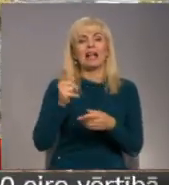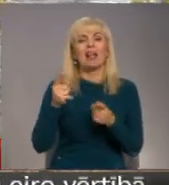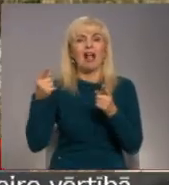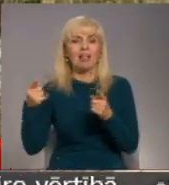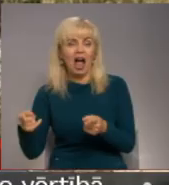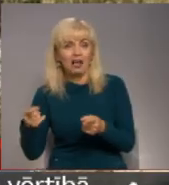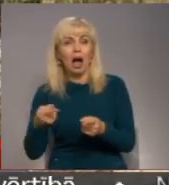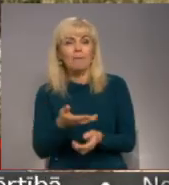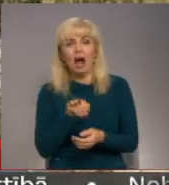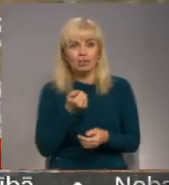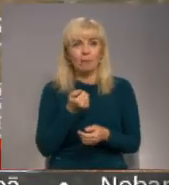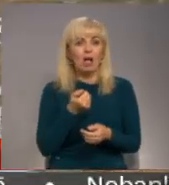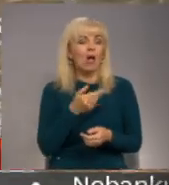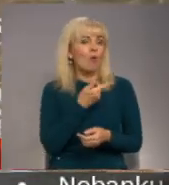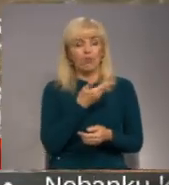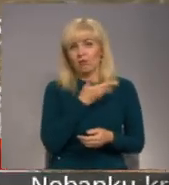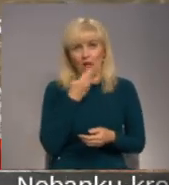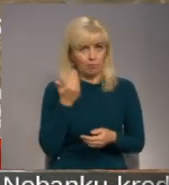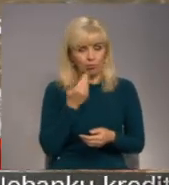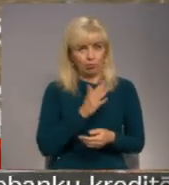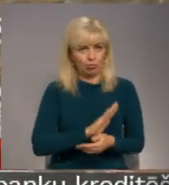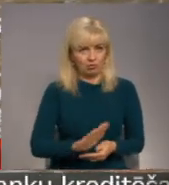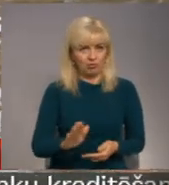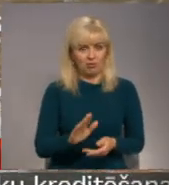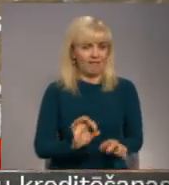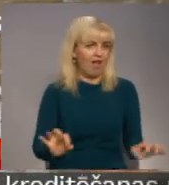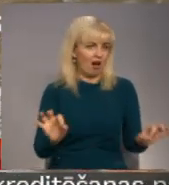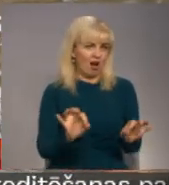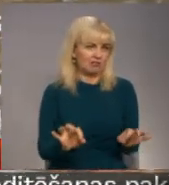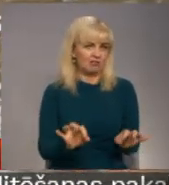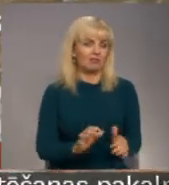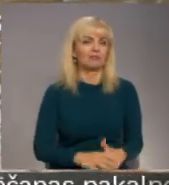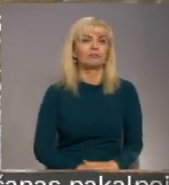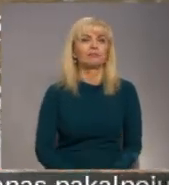tad mums nekas nepaliks. Ines Ķester, Elvis Puķēvits, TV Kurzeme.